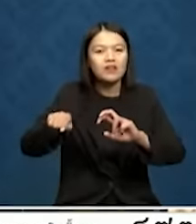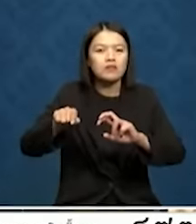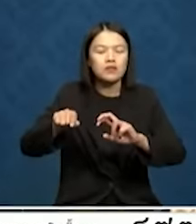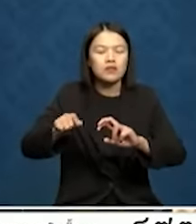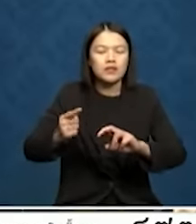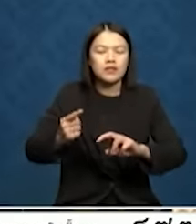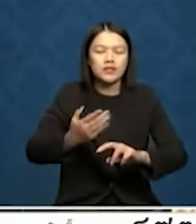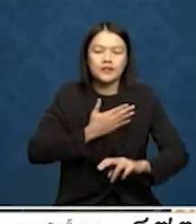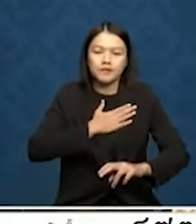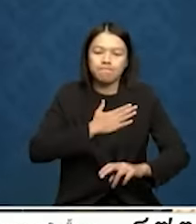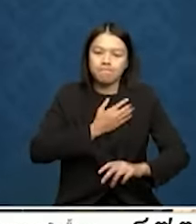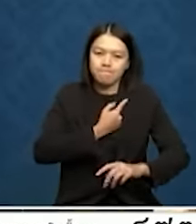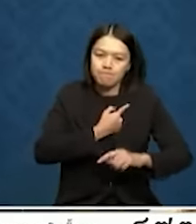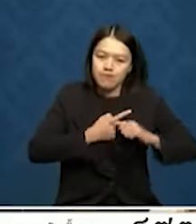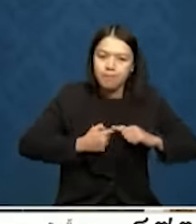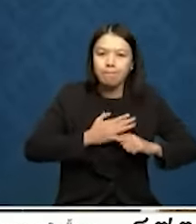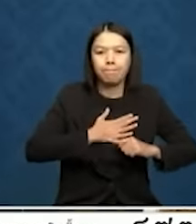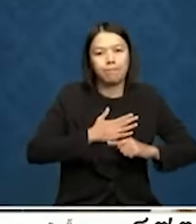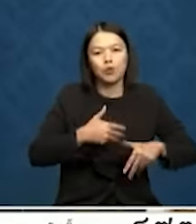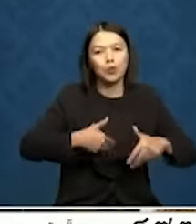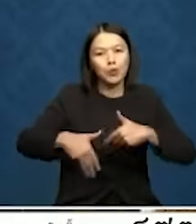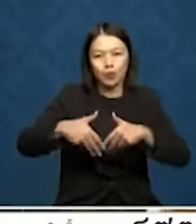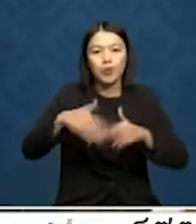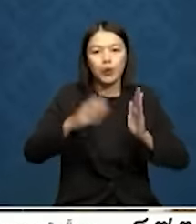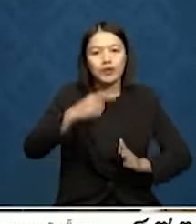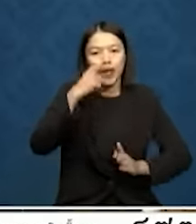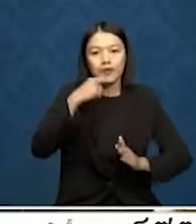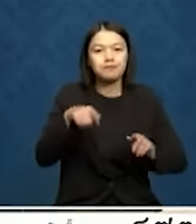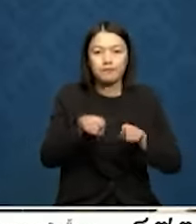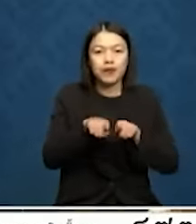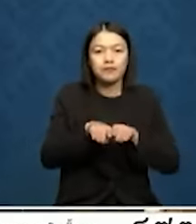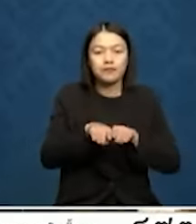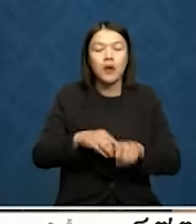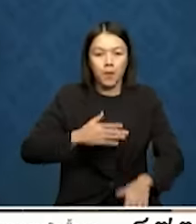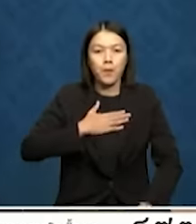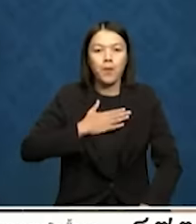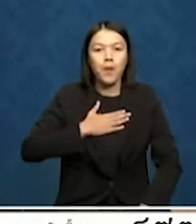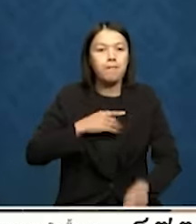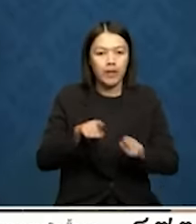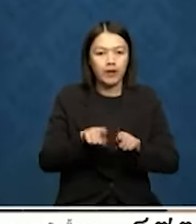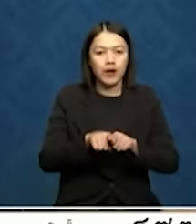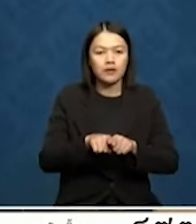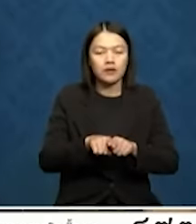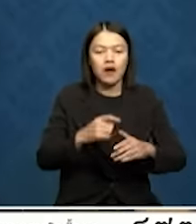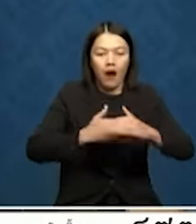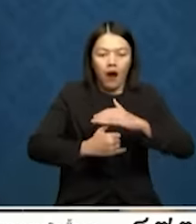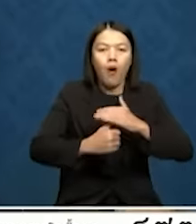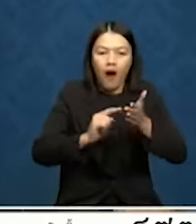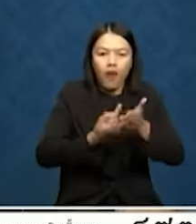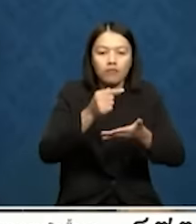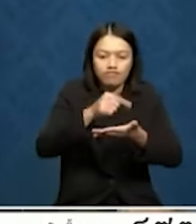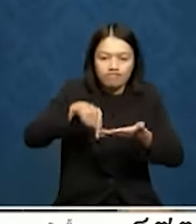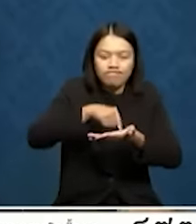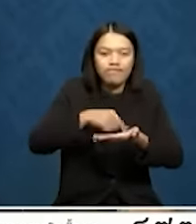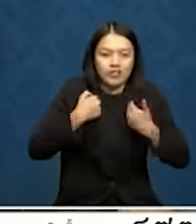ายจิตใจสร้างแผลบาดลึกในประชาชนคนไทยทุกคนรวมถึงตัวผมที่วันนั้นได้ออกไปเข้าคูหาเป็นครั้งแรก